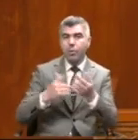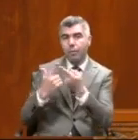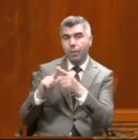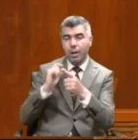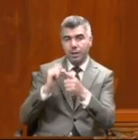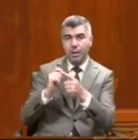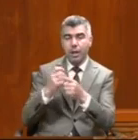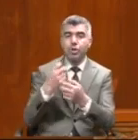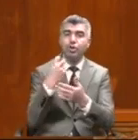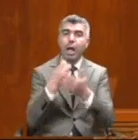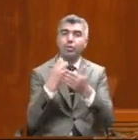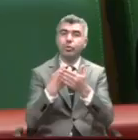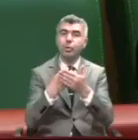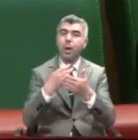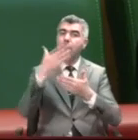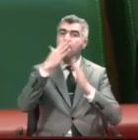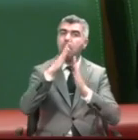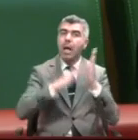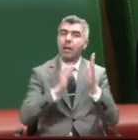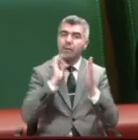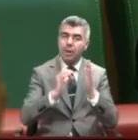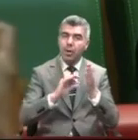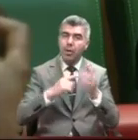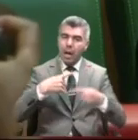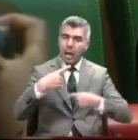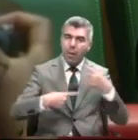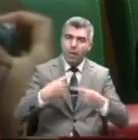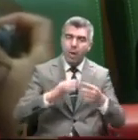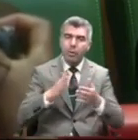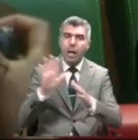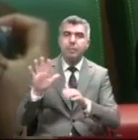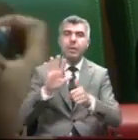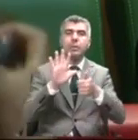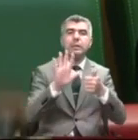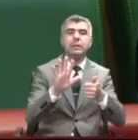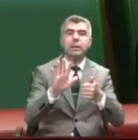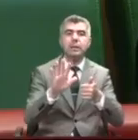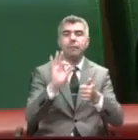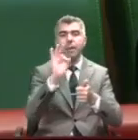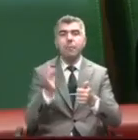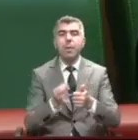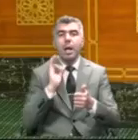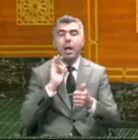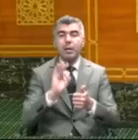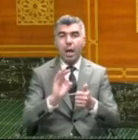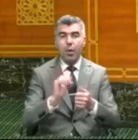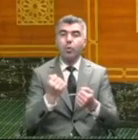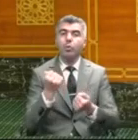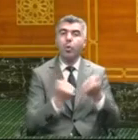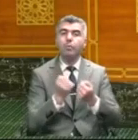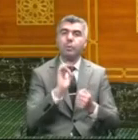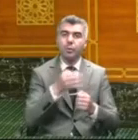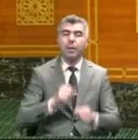حتى هي مصاوبه في المغرب لسياج مصاوبين في المغرب 65% ديال هذه السياره سيارات اللي